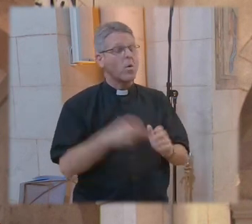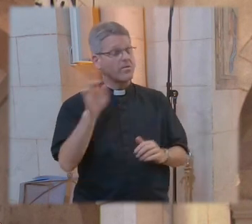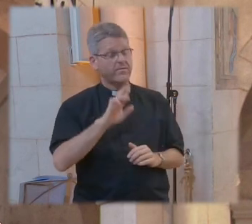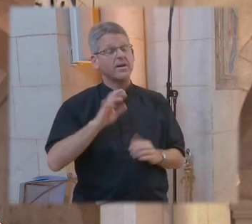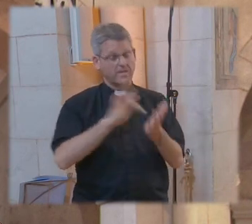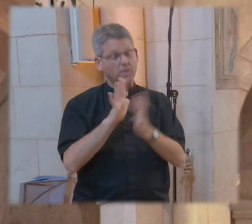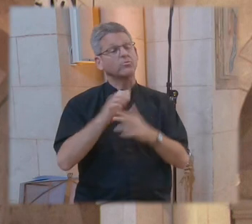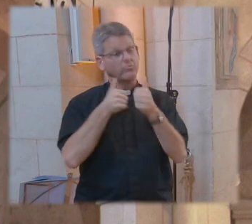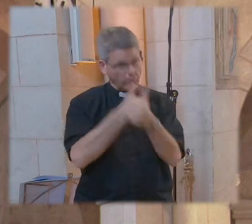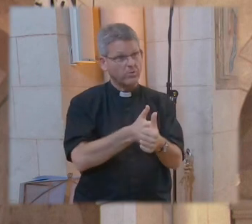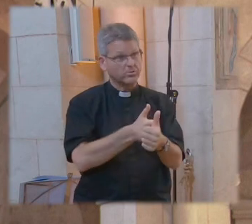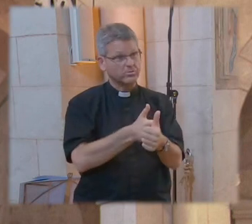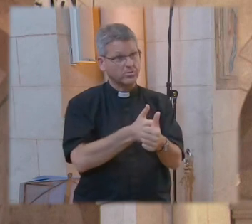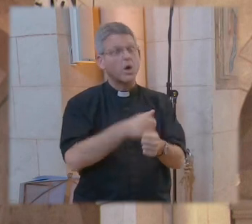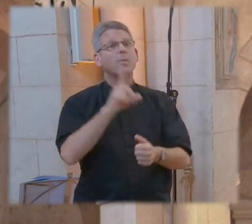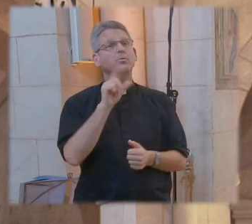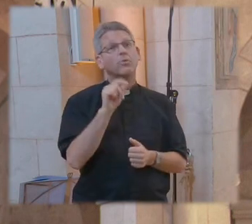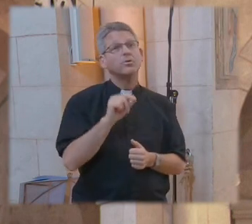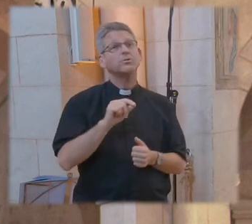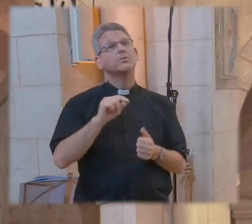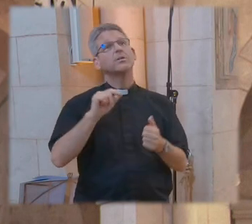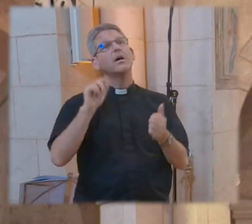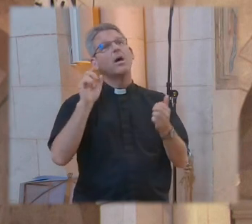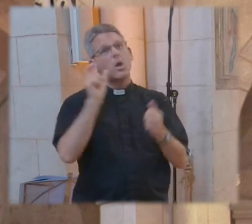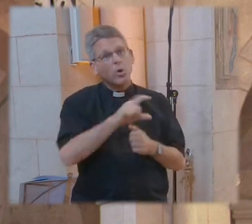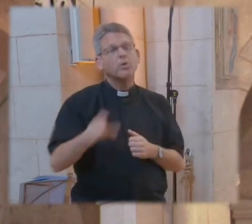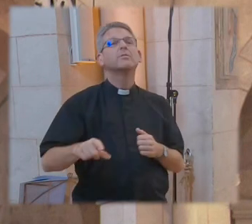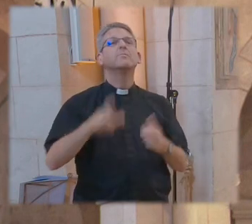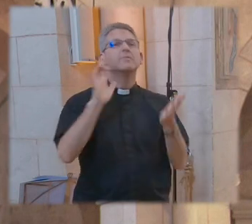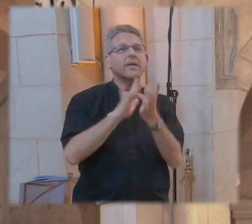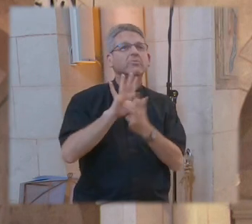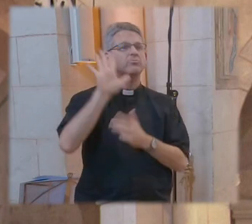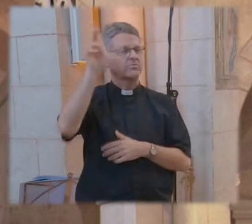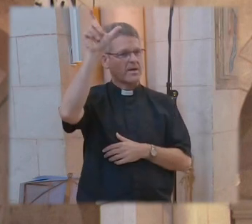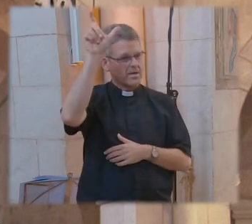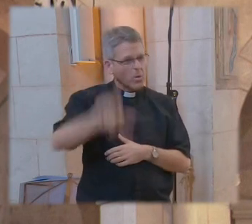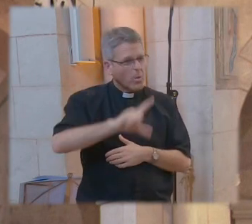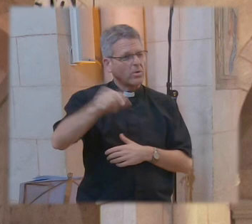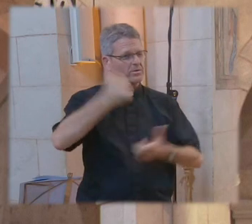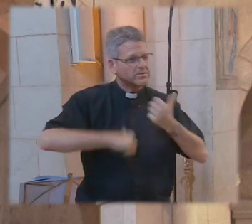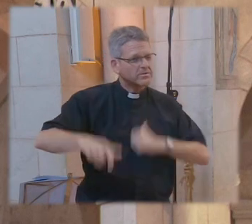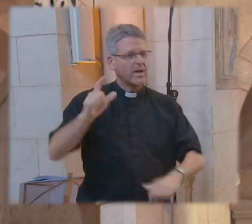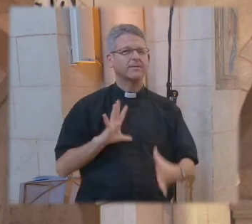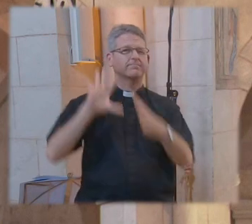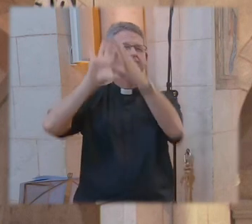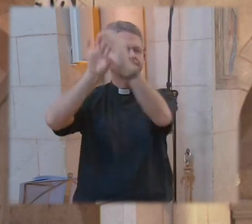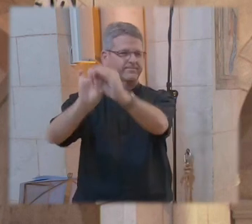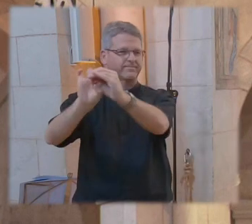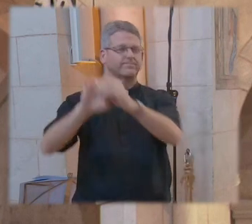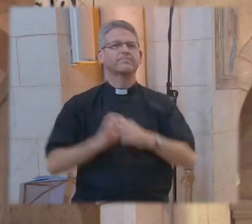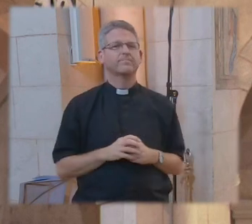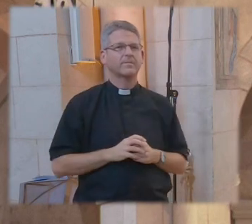Nachfolgenden, die Anteilhabe am Kreuzesgeheimnis Jesu erhalten haben. Dieser